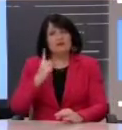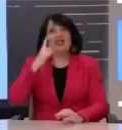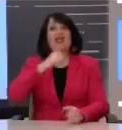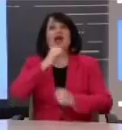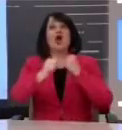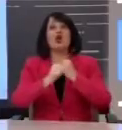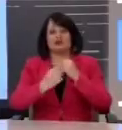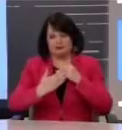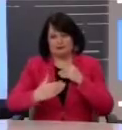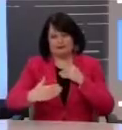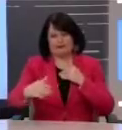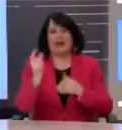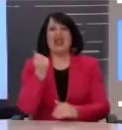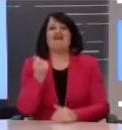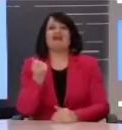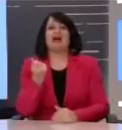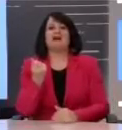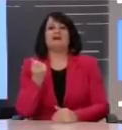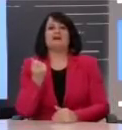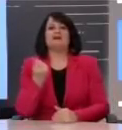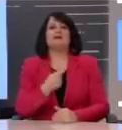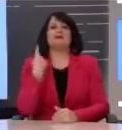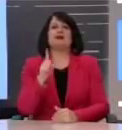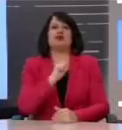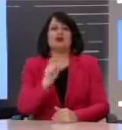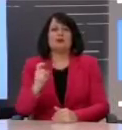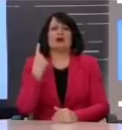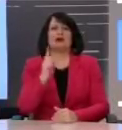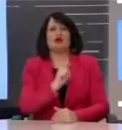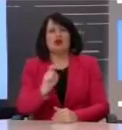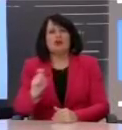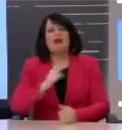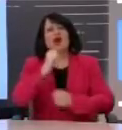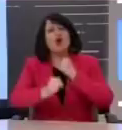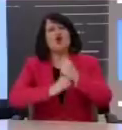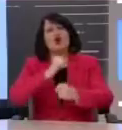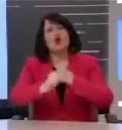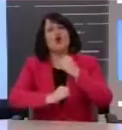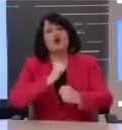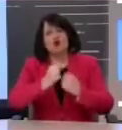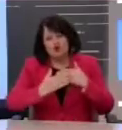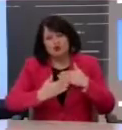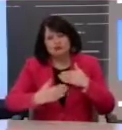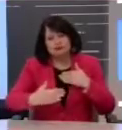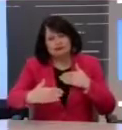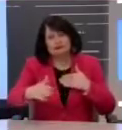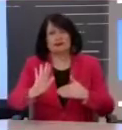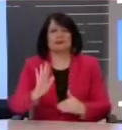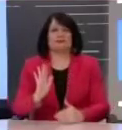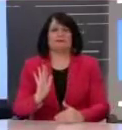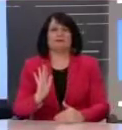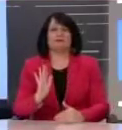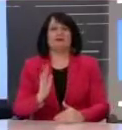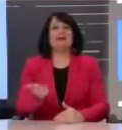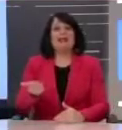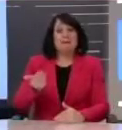δεκαετίας που σημαίνει περίπου 100 εκατομμύρια ευρώ το χρόνο, ακριβώς για να είμαστε απολύτως εντός των ήδη